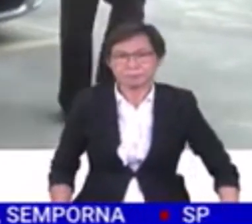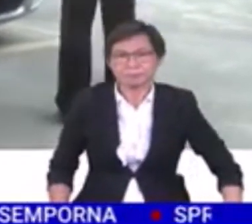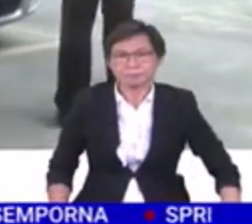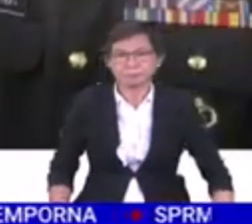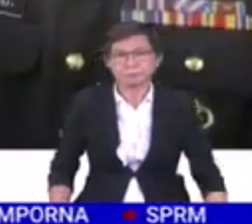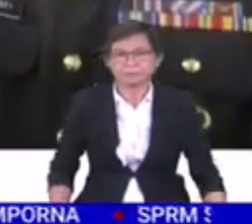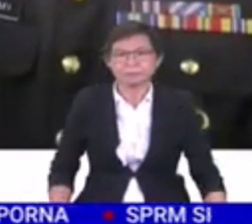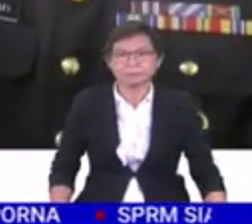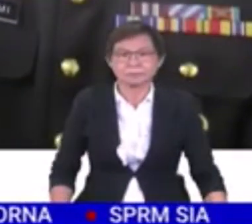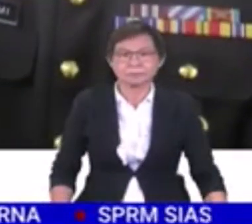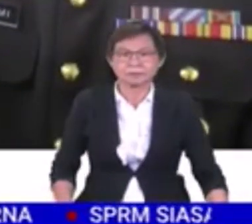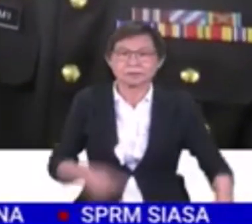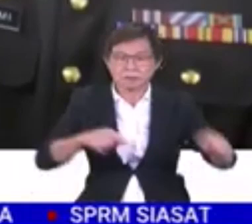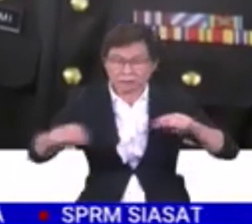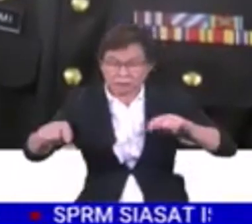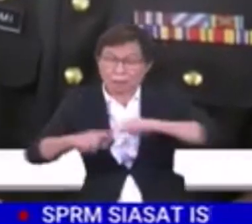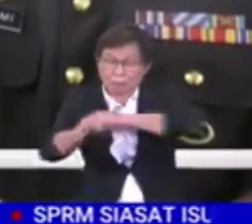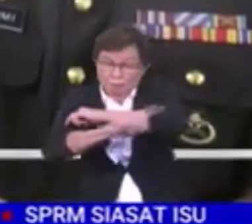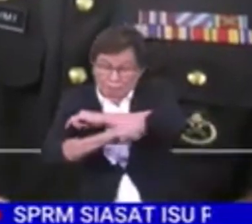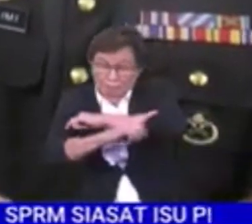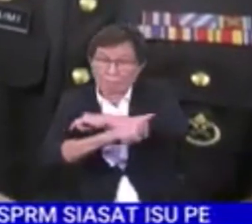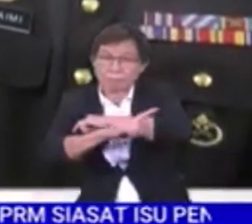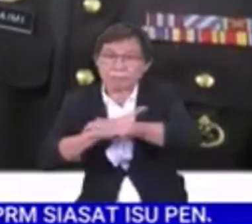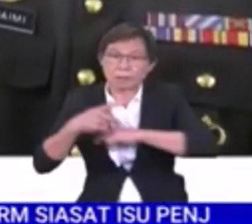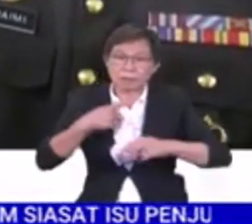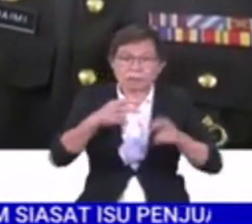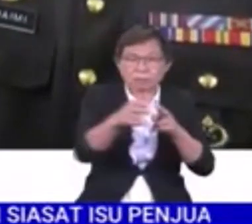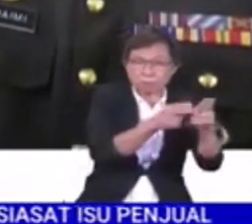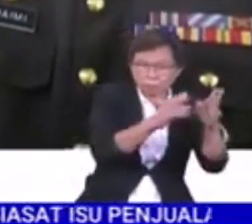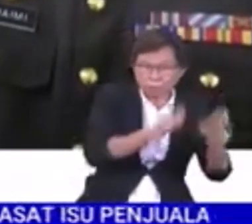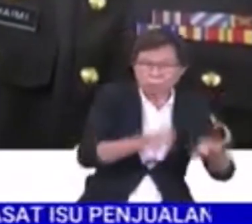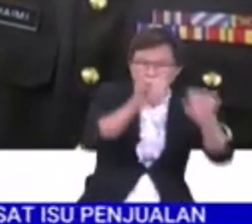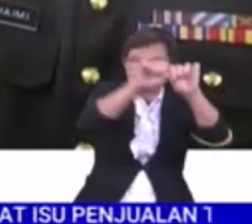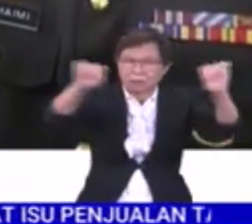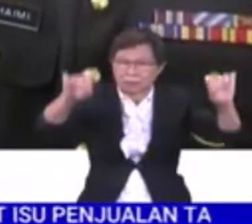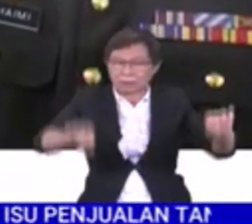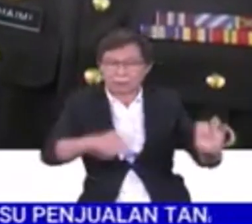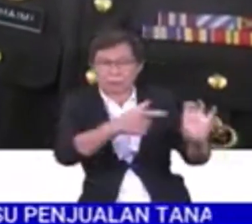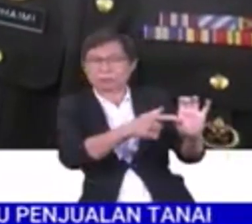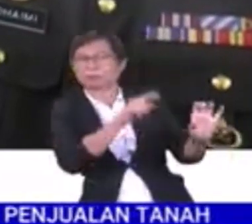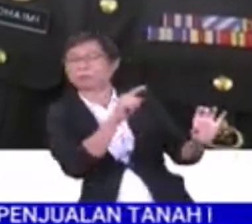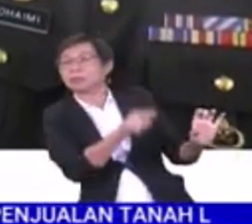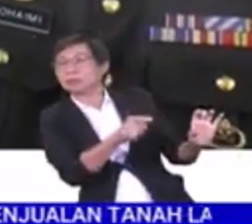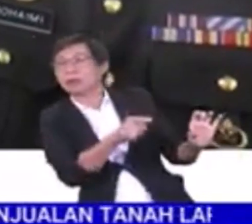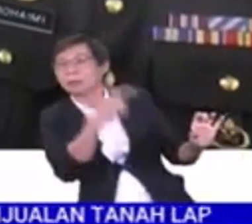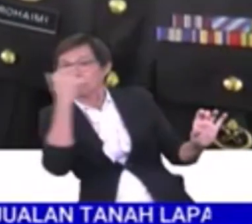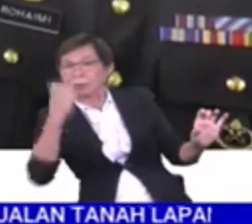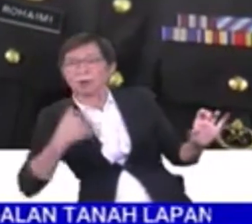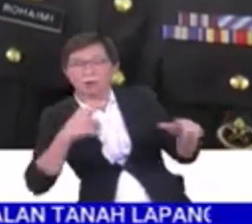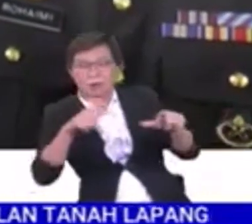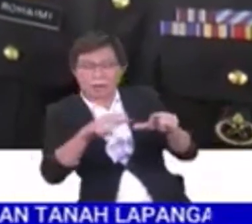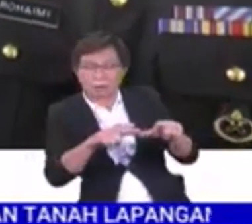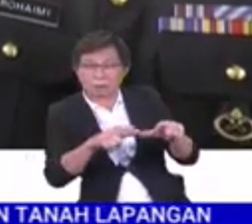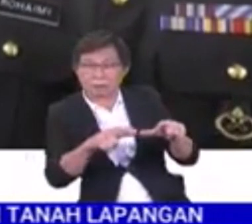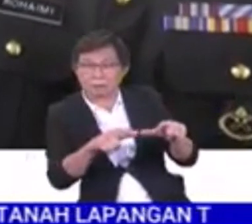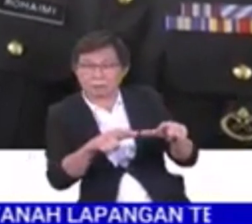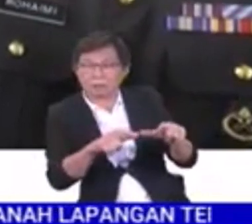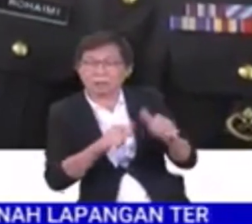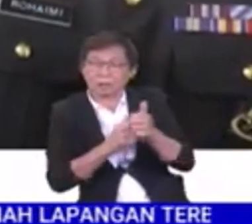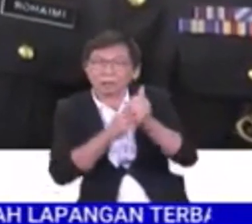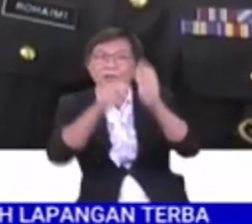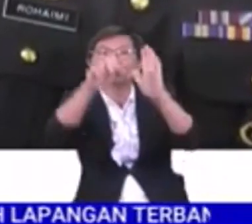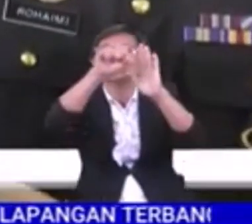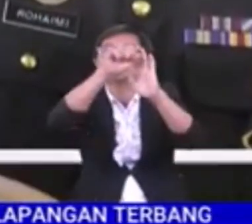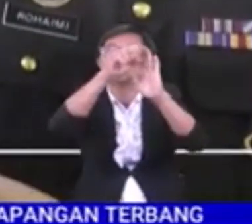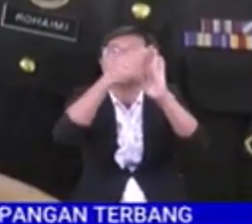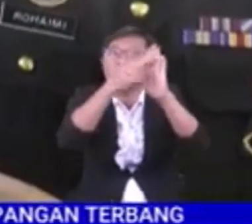Hai tindakan kita ambil kepada pengecer sistemnya genep beli Kita lesedi keluarga itu bersama dengan peraturan